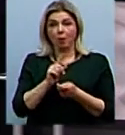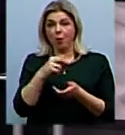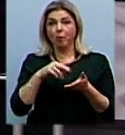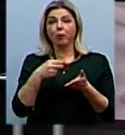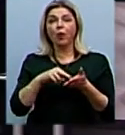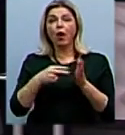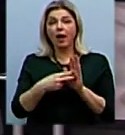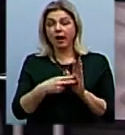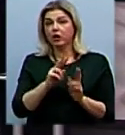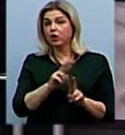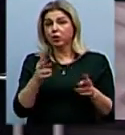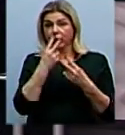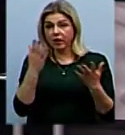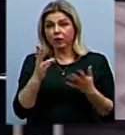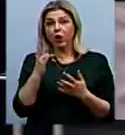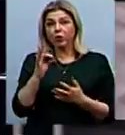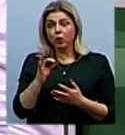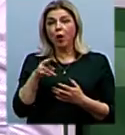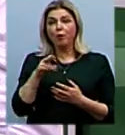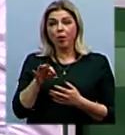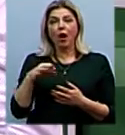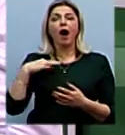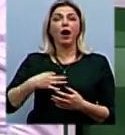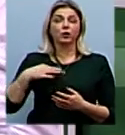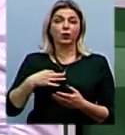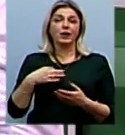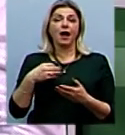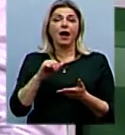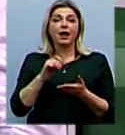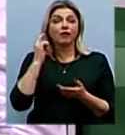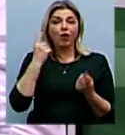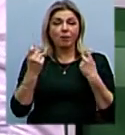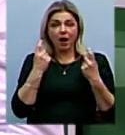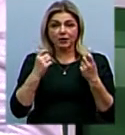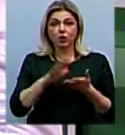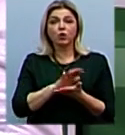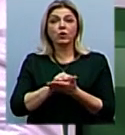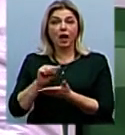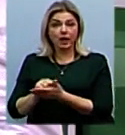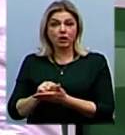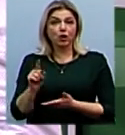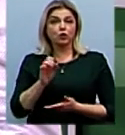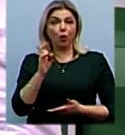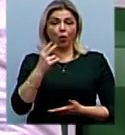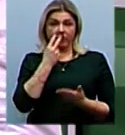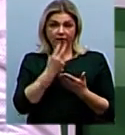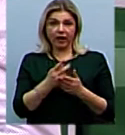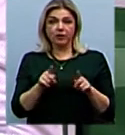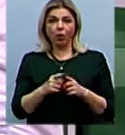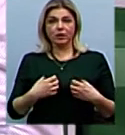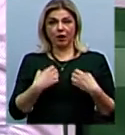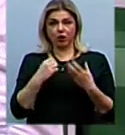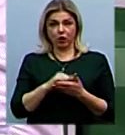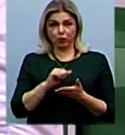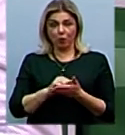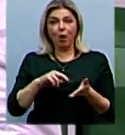якобы по агентурным данным журналистов, в Фейсбуке читаю господина Лохматова, что он видел... такой страшный документ, как